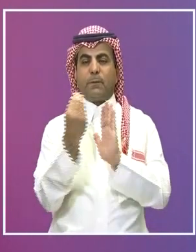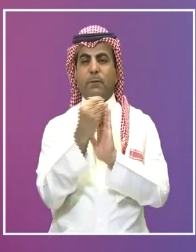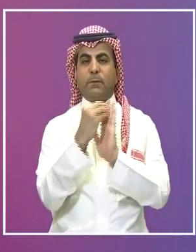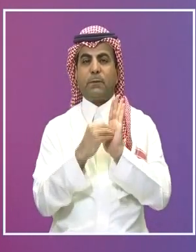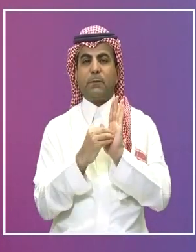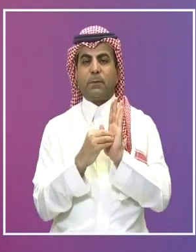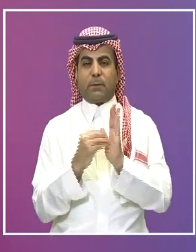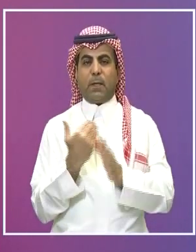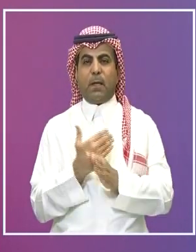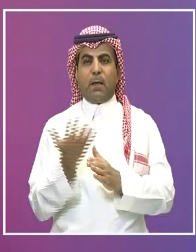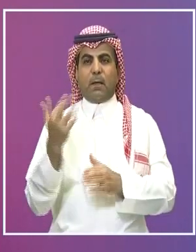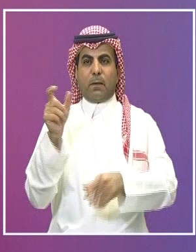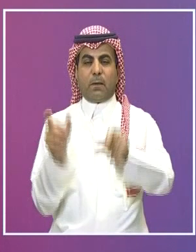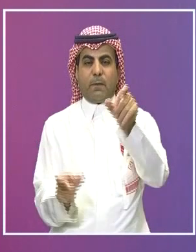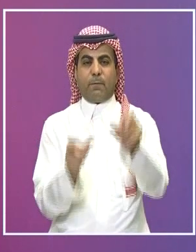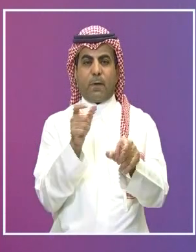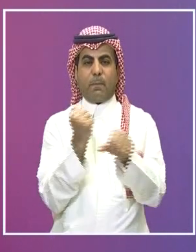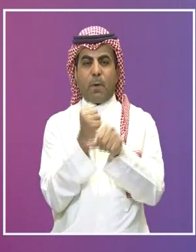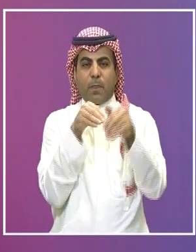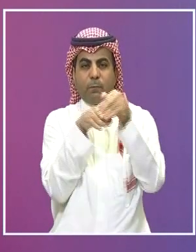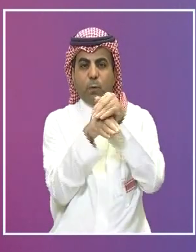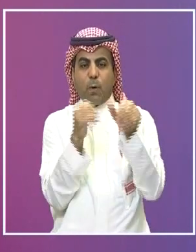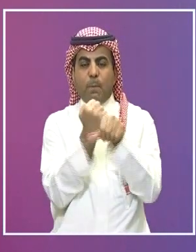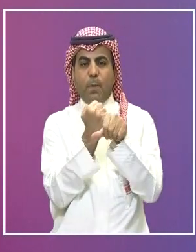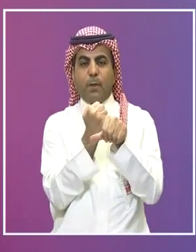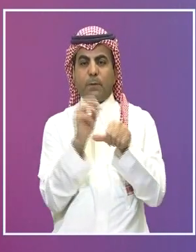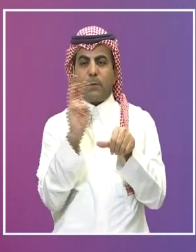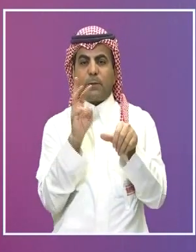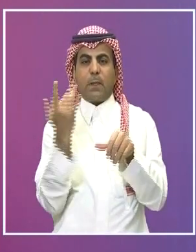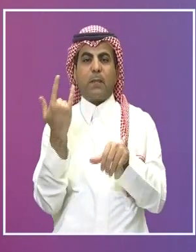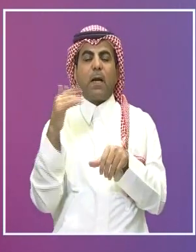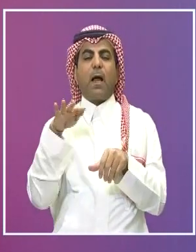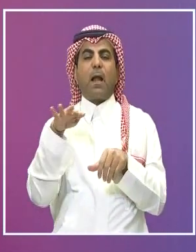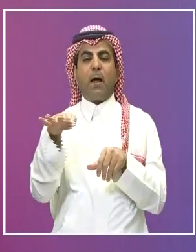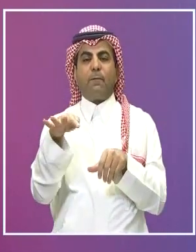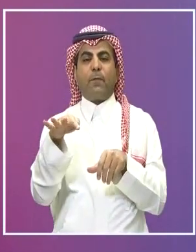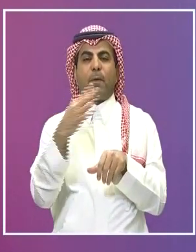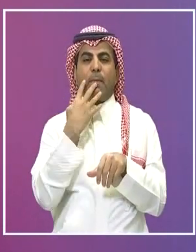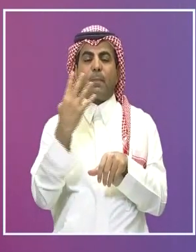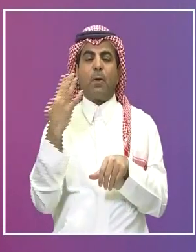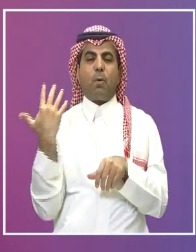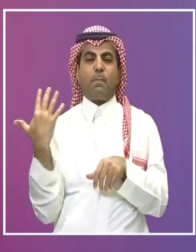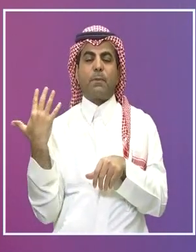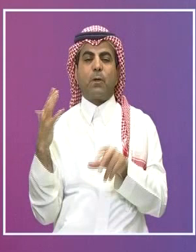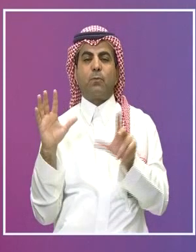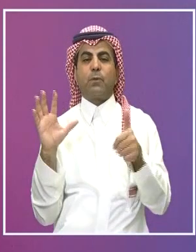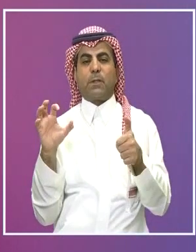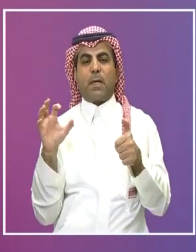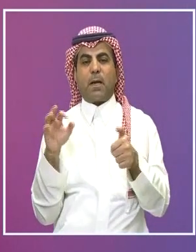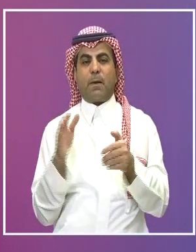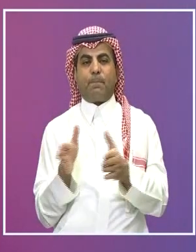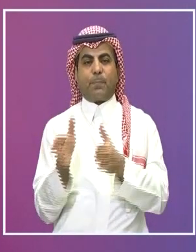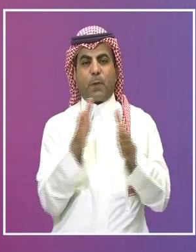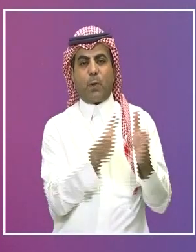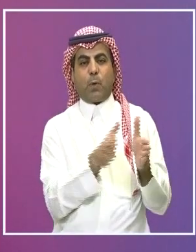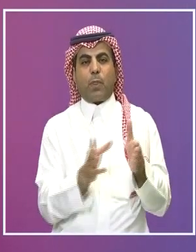على أفراد يعملون داخل منشآت القطاع الخاص 10,465 مخالفة. بالإضافة